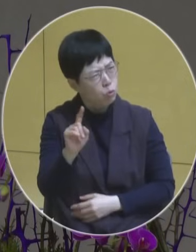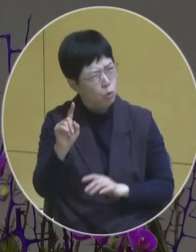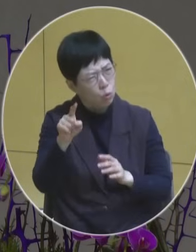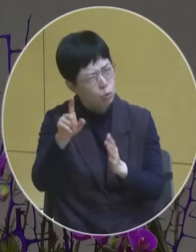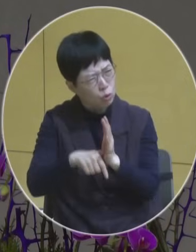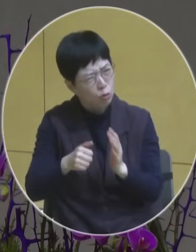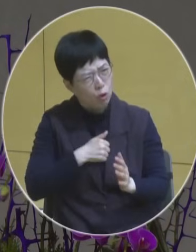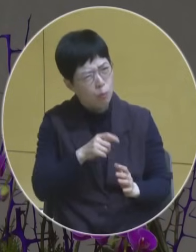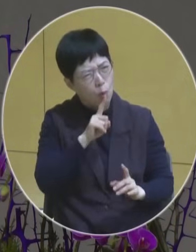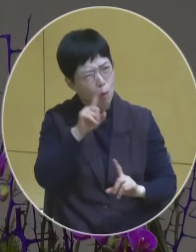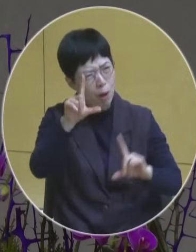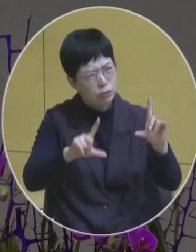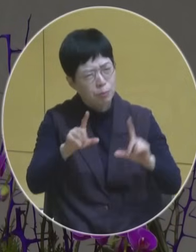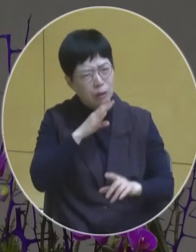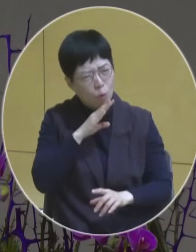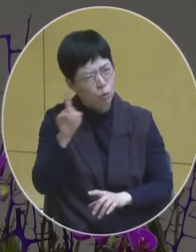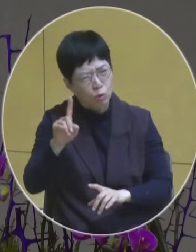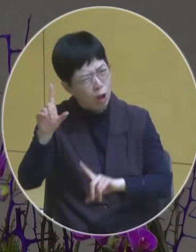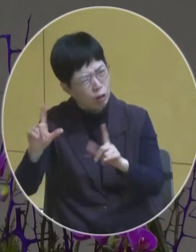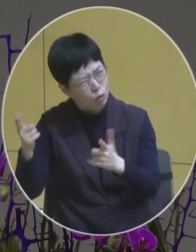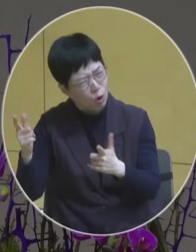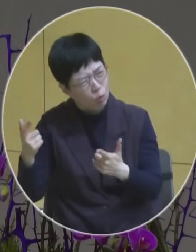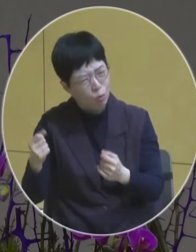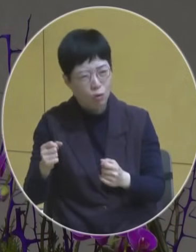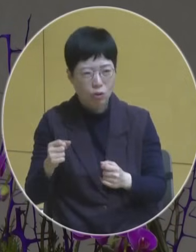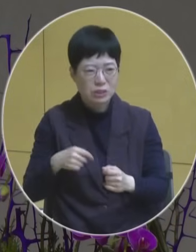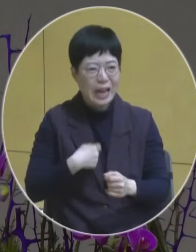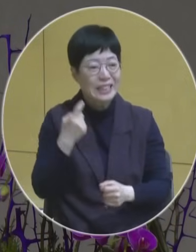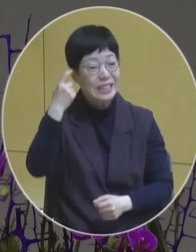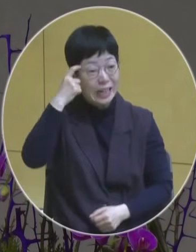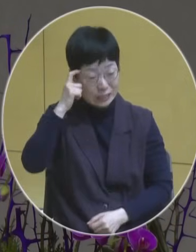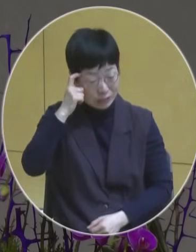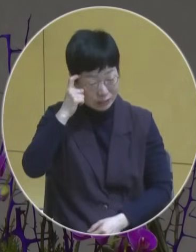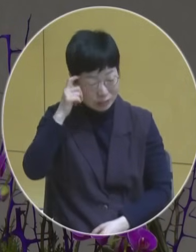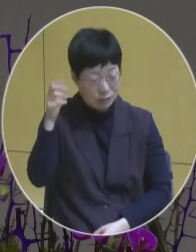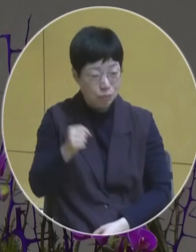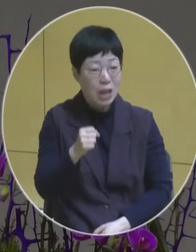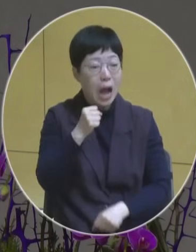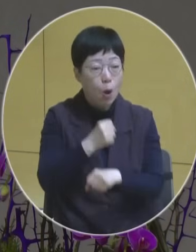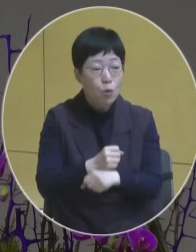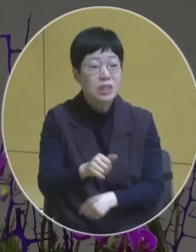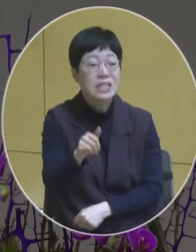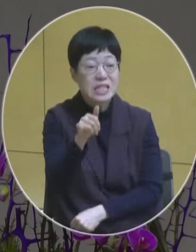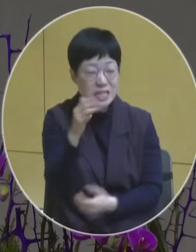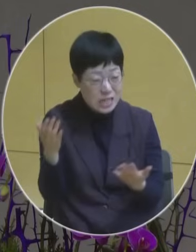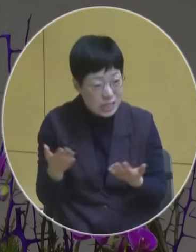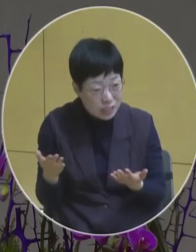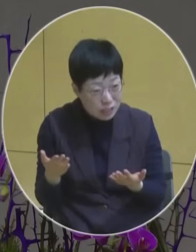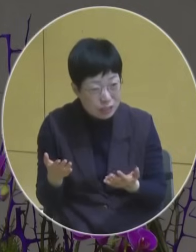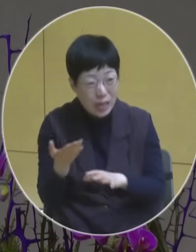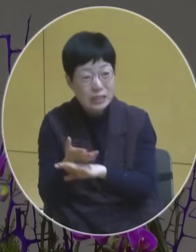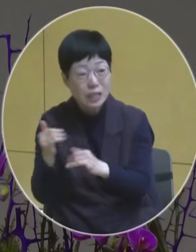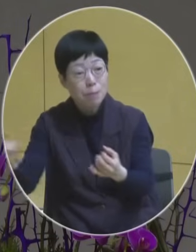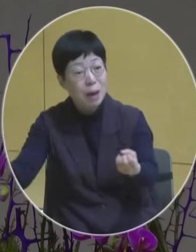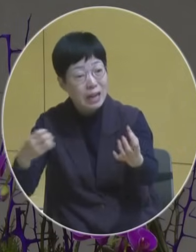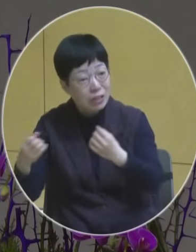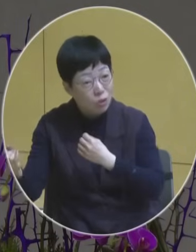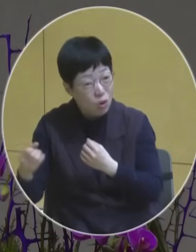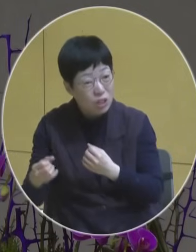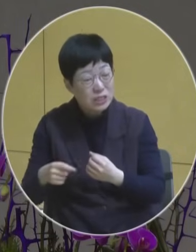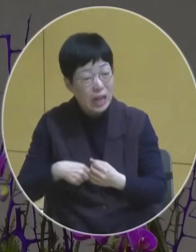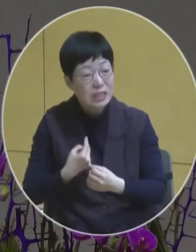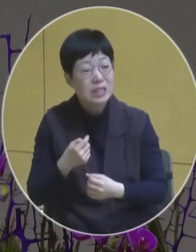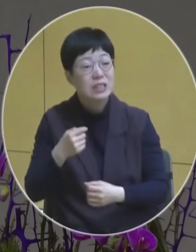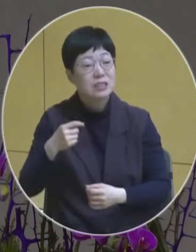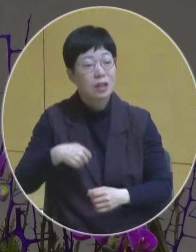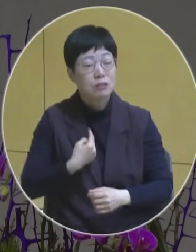그런 거예요. 근데 자기가 그러니까 자기가 가지고 있는 것, 하고 있는 일, 사람들이 이야기하는 것, 그것이